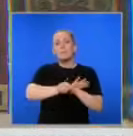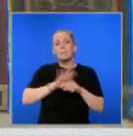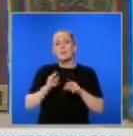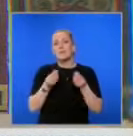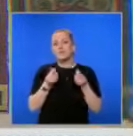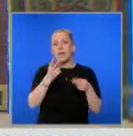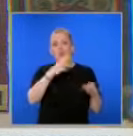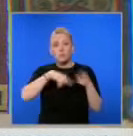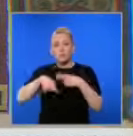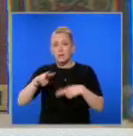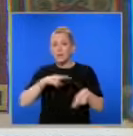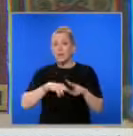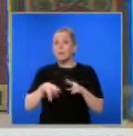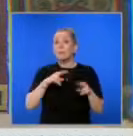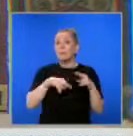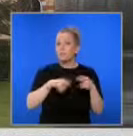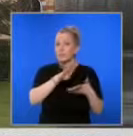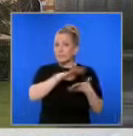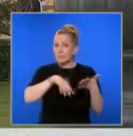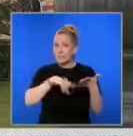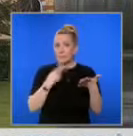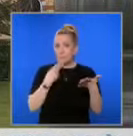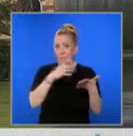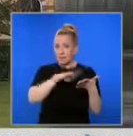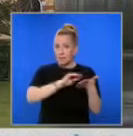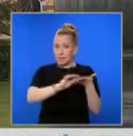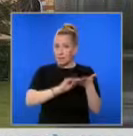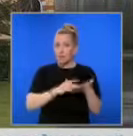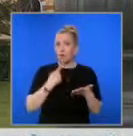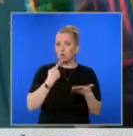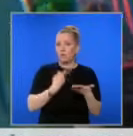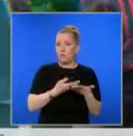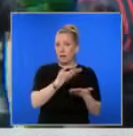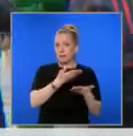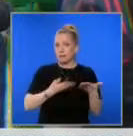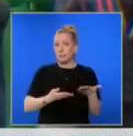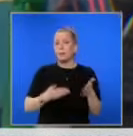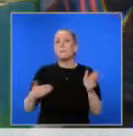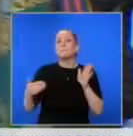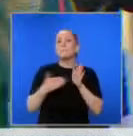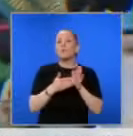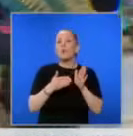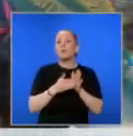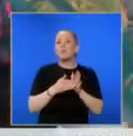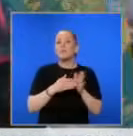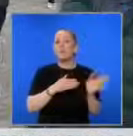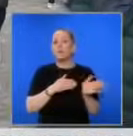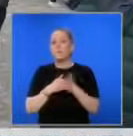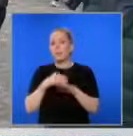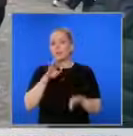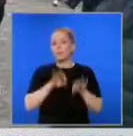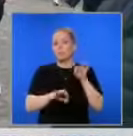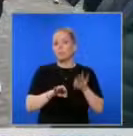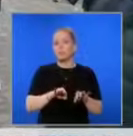дали списъците на епархийските избиратели отговарят на изискванията. Против касирането са гласували митрополитите Гавриил, Серафим и